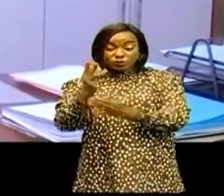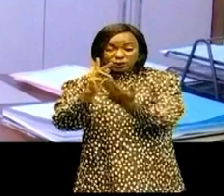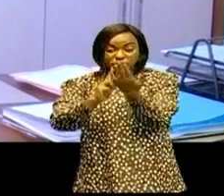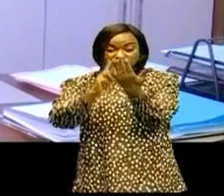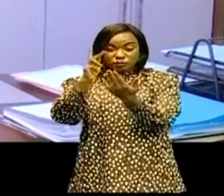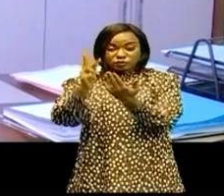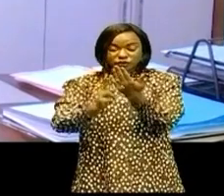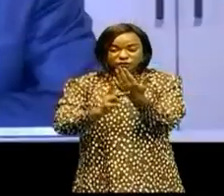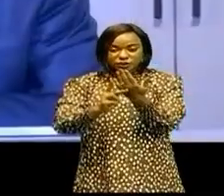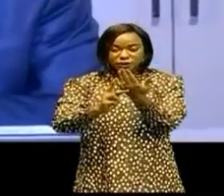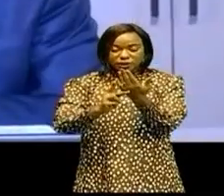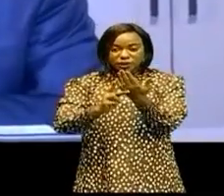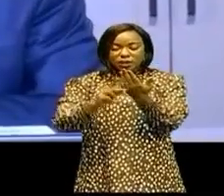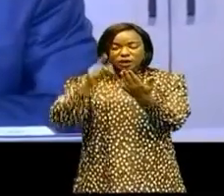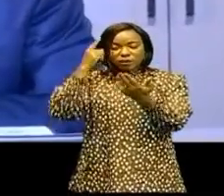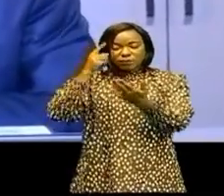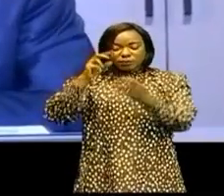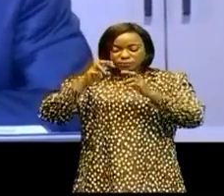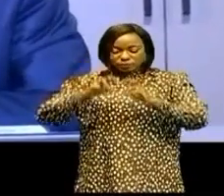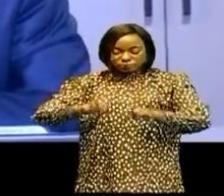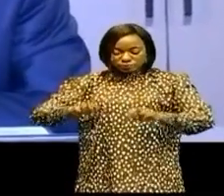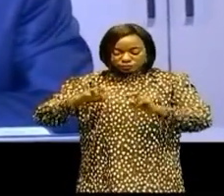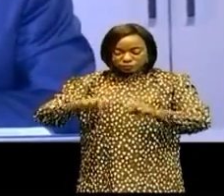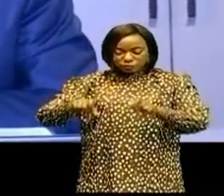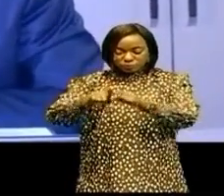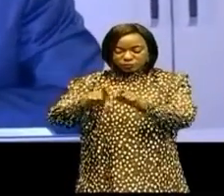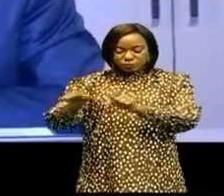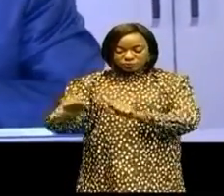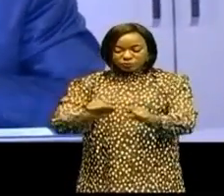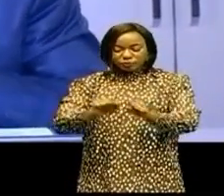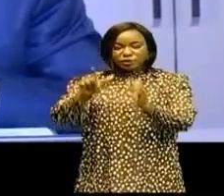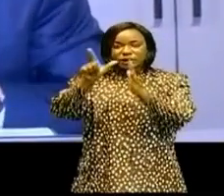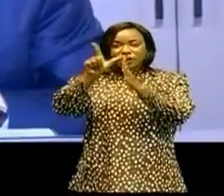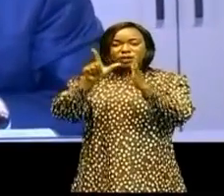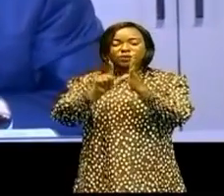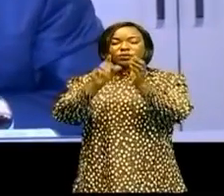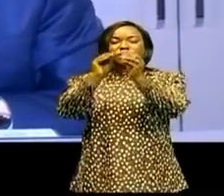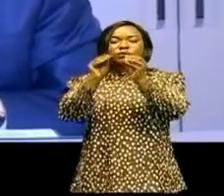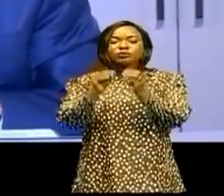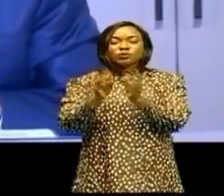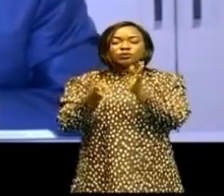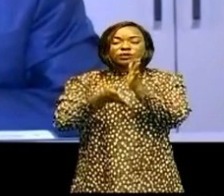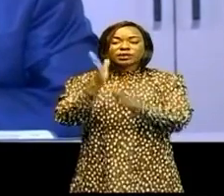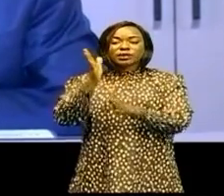décret soumis à son examen en application de la loi numéro